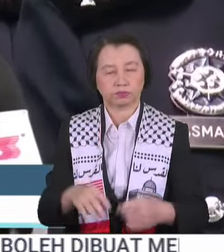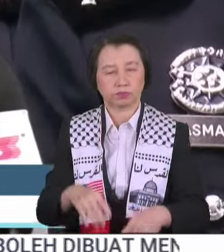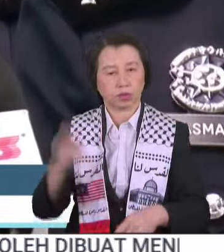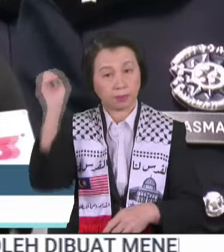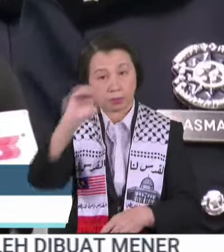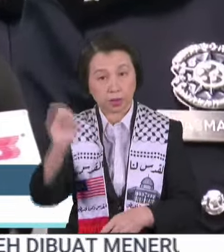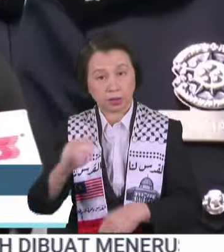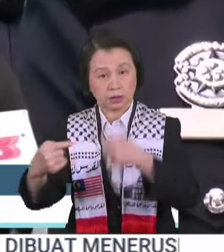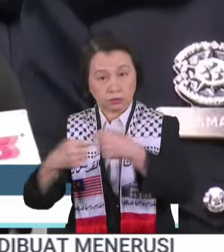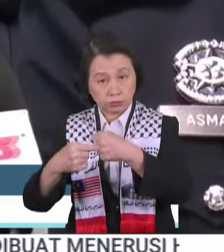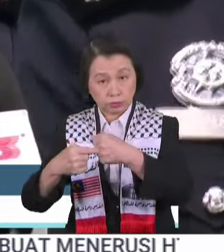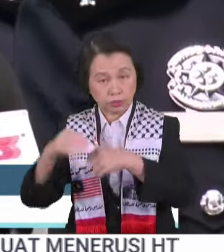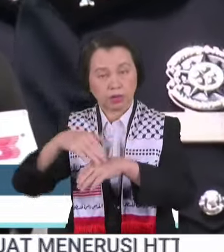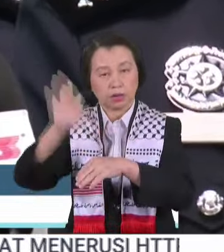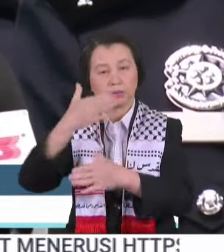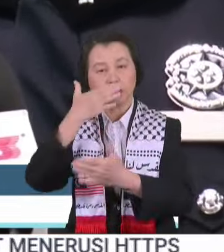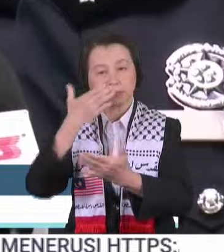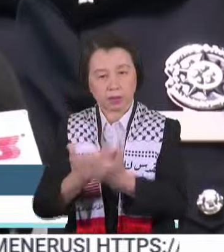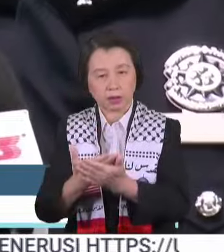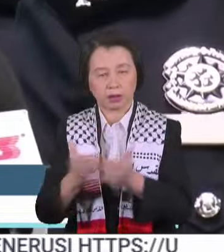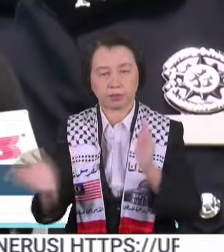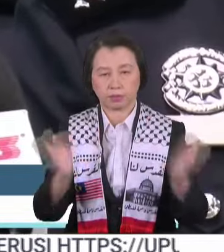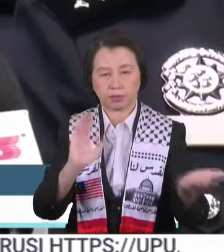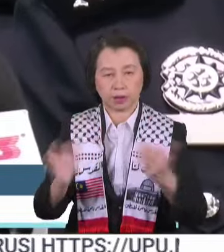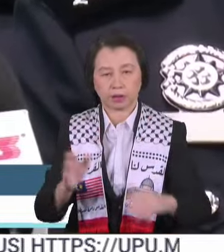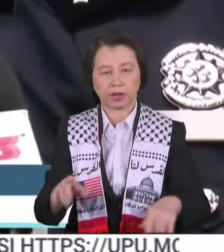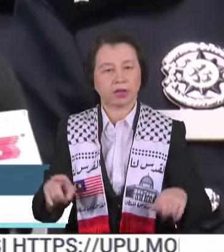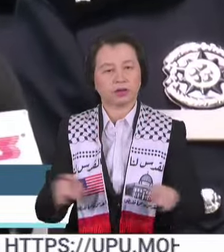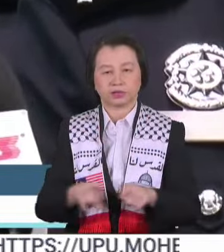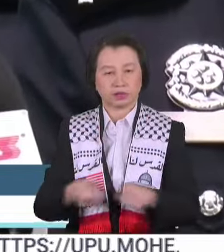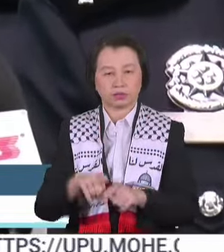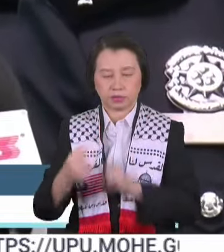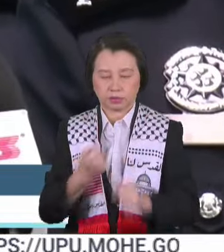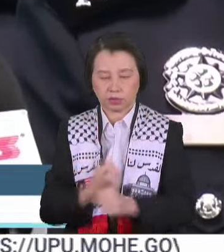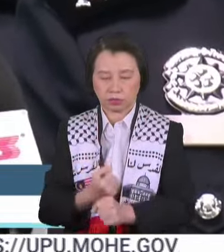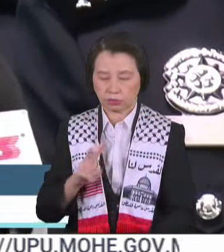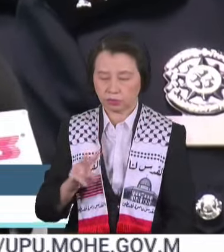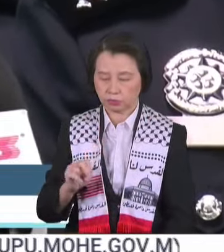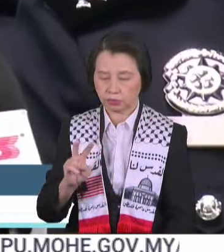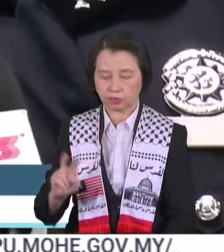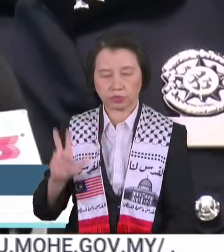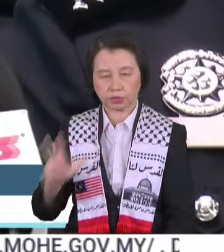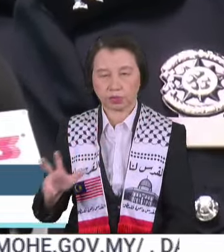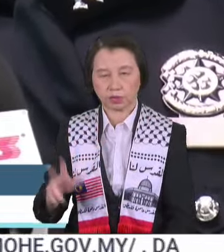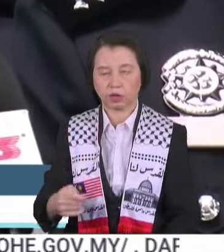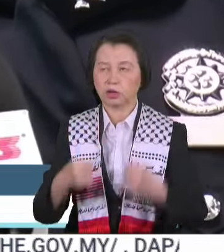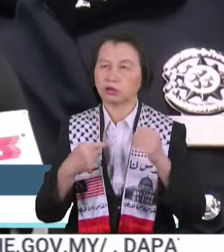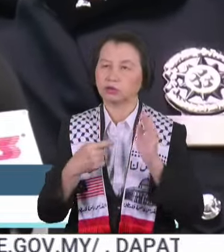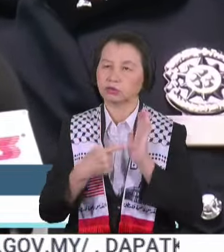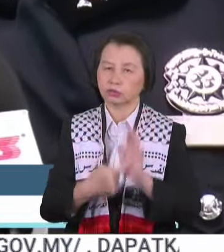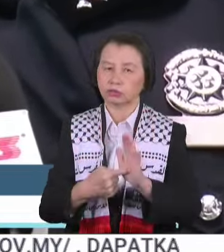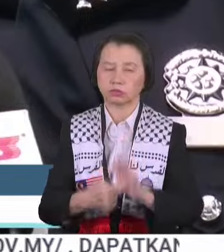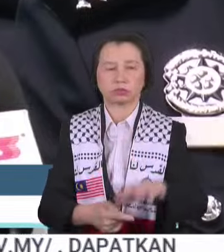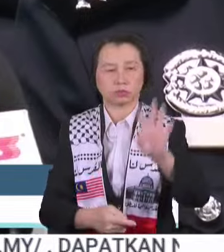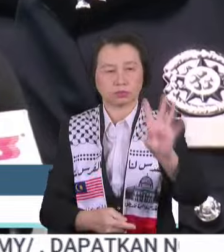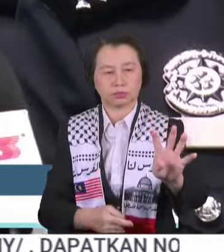ini juga lebih baik berbanding dengan tempoh yang sama tahun 2023 yang mencatatkan jumlah sebanyak